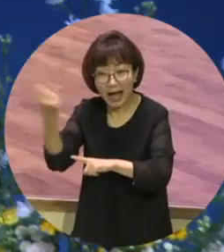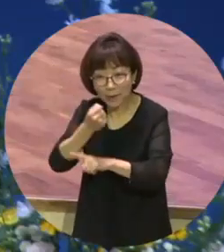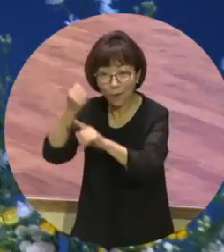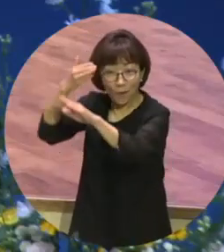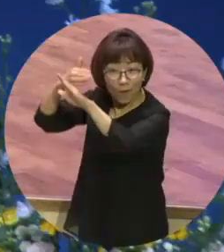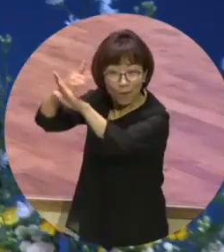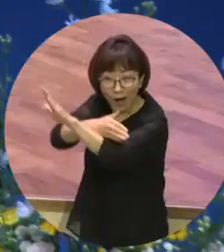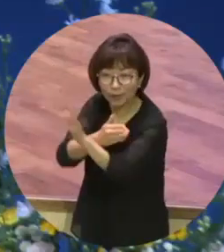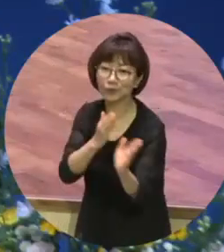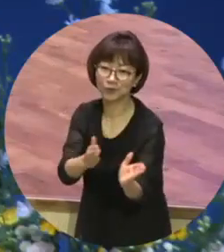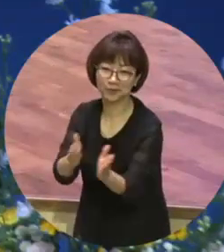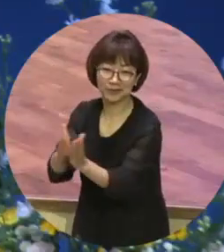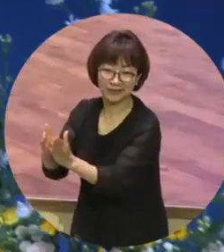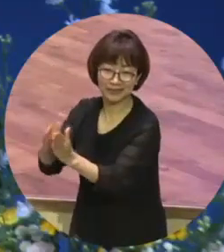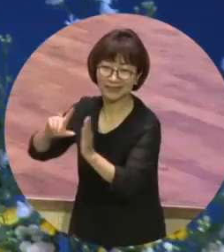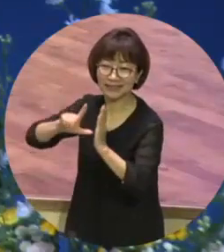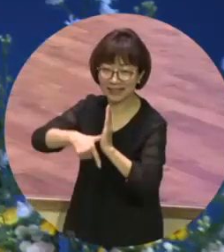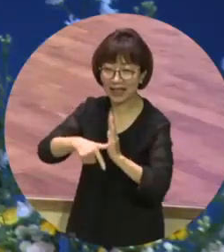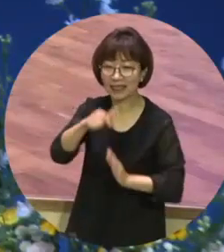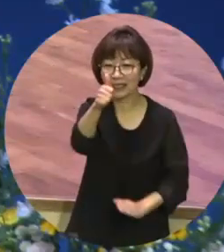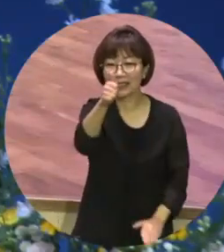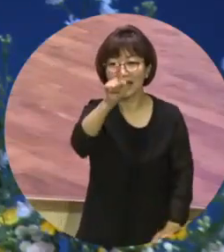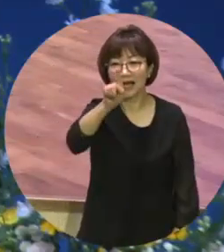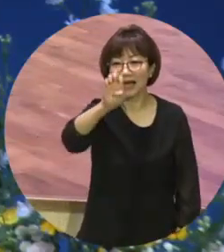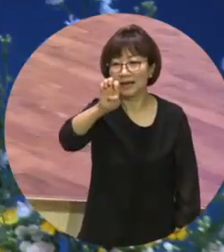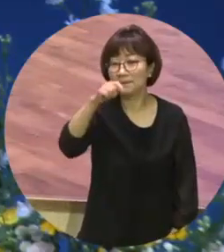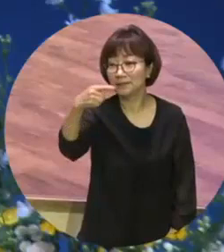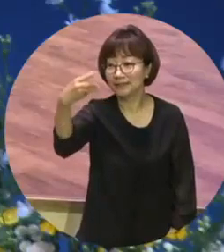어떻게 이제 우리가 이렇게 팀을 잘 짜서